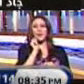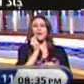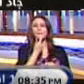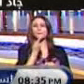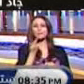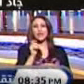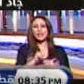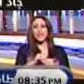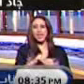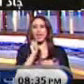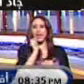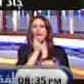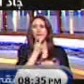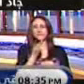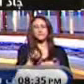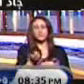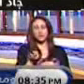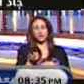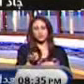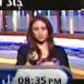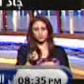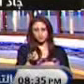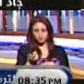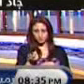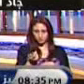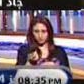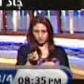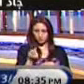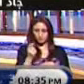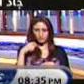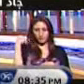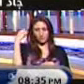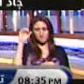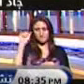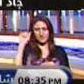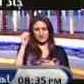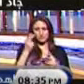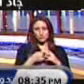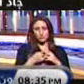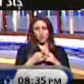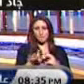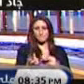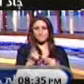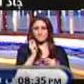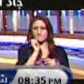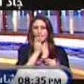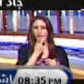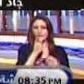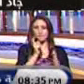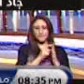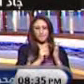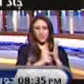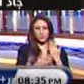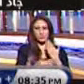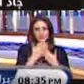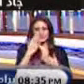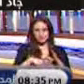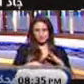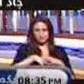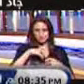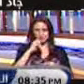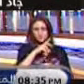وهتجرى ازاي؟ وهل القانون الحالي اللي تم اقراره هو اللي هيتم على اساسه الانتخابات اللي هو القانون الجديد ان شاء الله؟